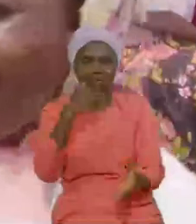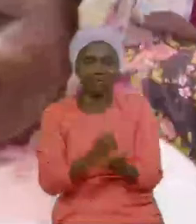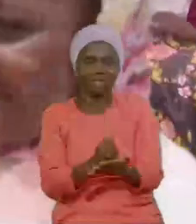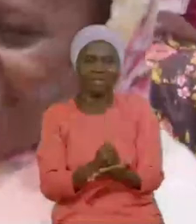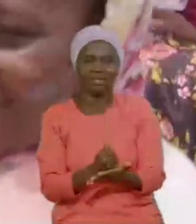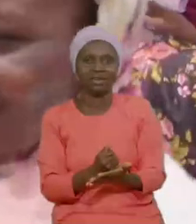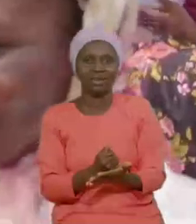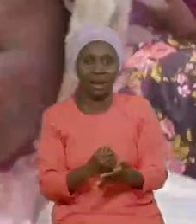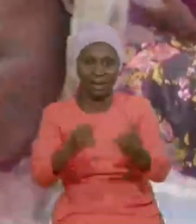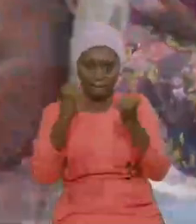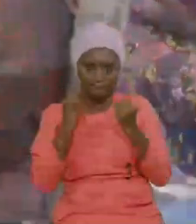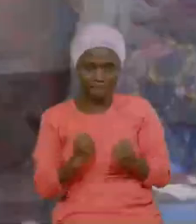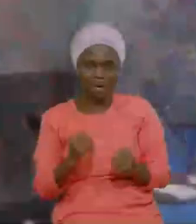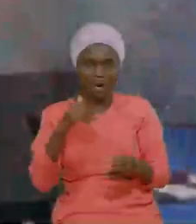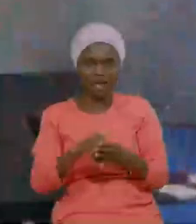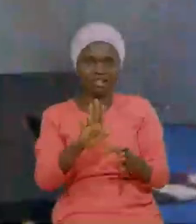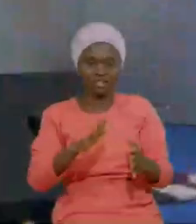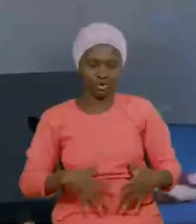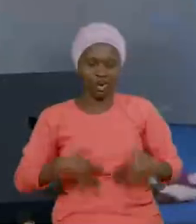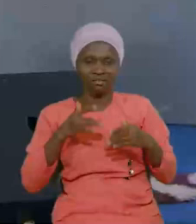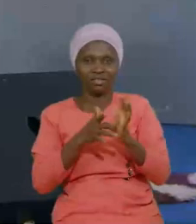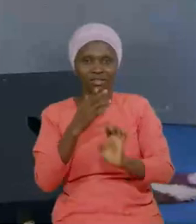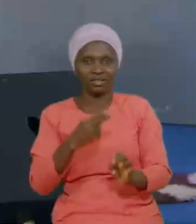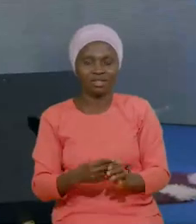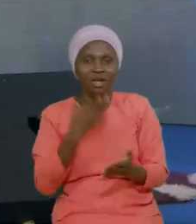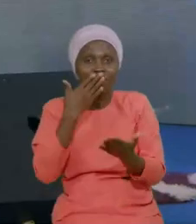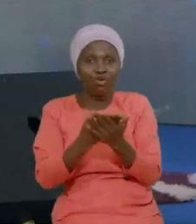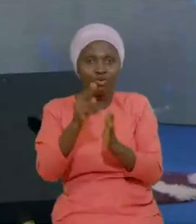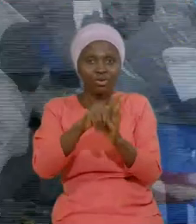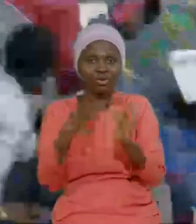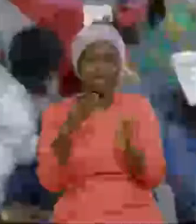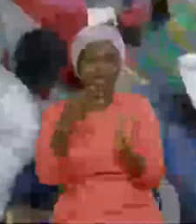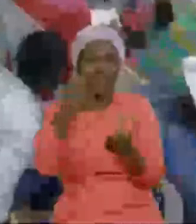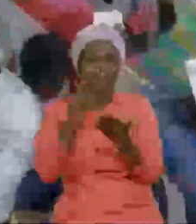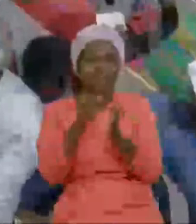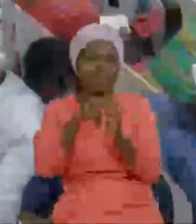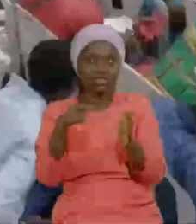Tu auras un témoignage de gloire.